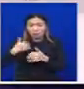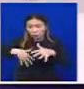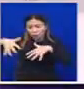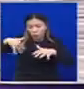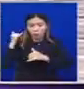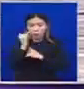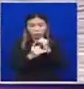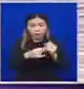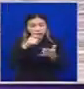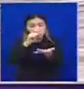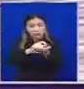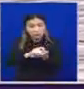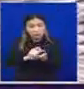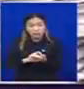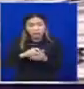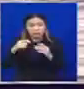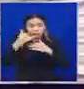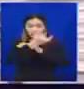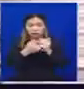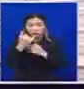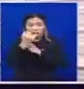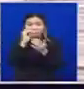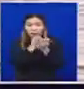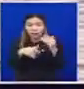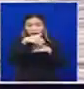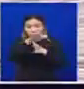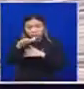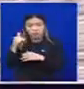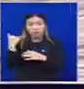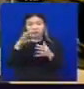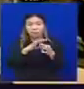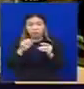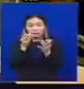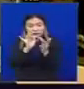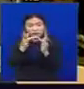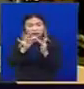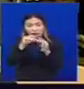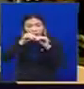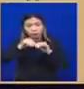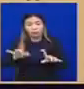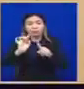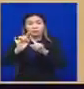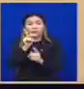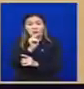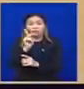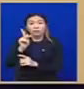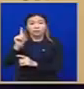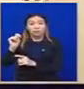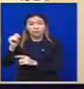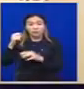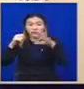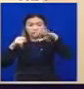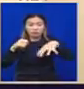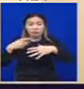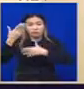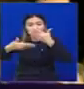สามารถลงทะเบียนขอใช้สิทธิ์ออกเสียงนอกเขตจังหวัดผ่านระบบอินเทอร์เน็ตได้เป็นครั้งแรกและทางกกต.ยังขอความร่วมมือจากหอการค้าไทย